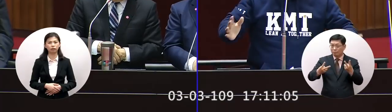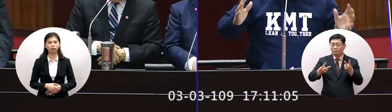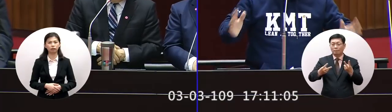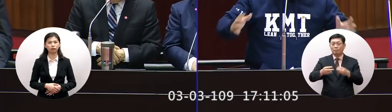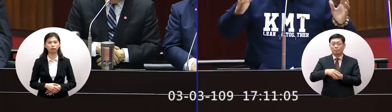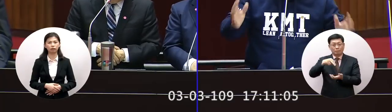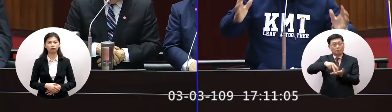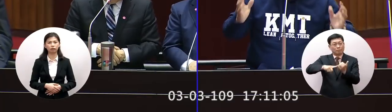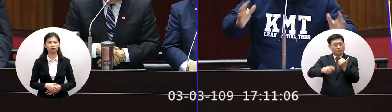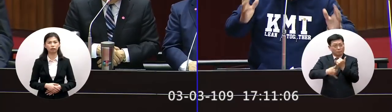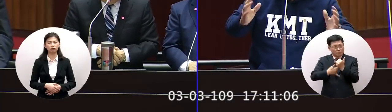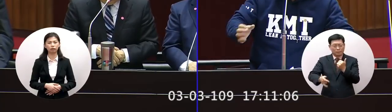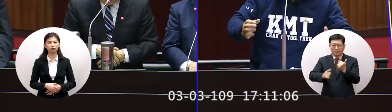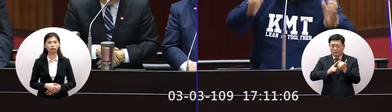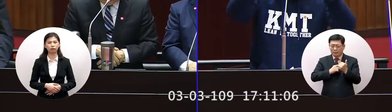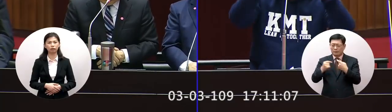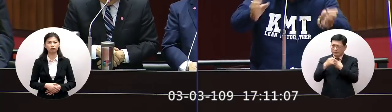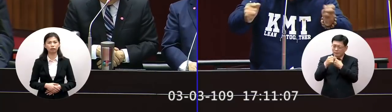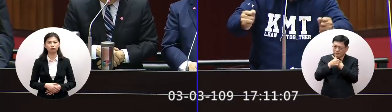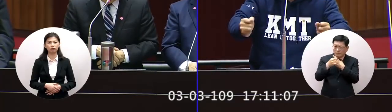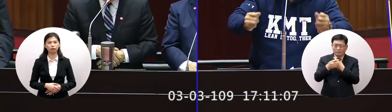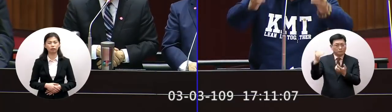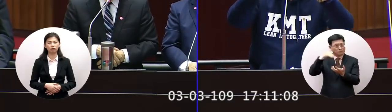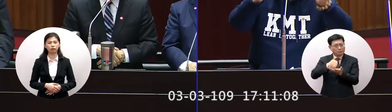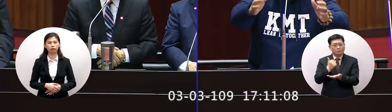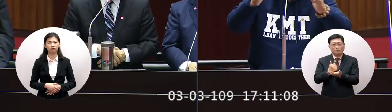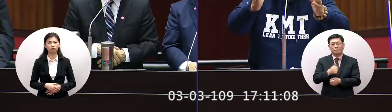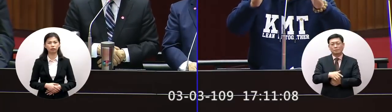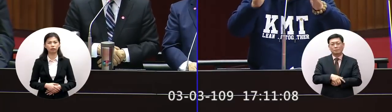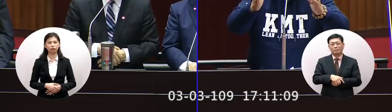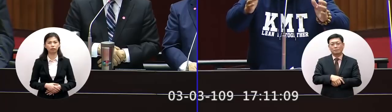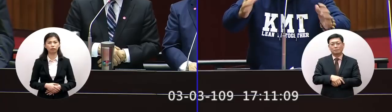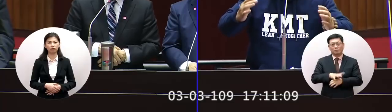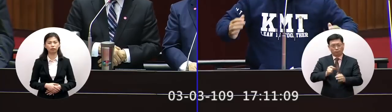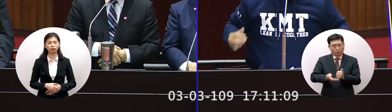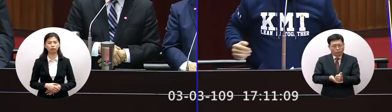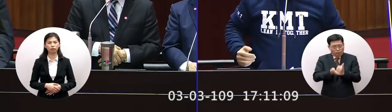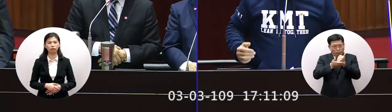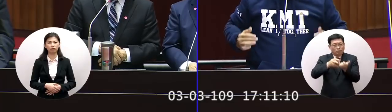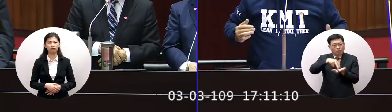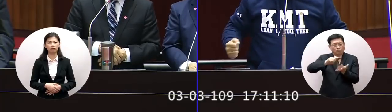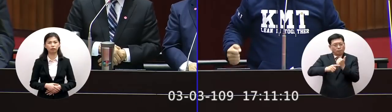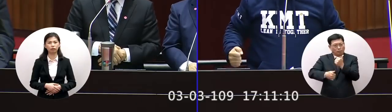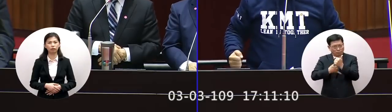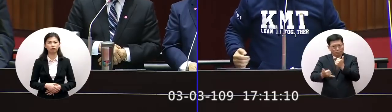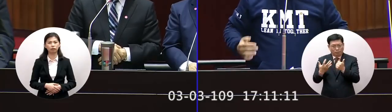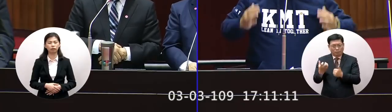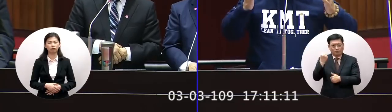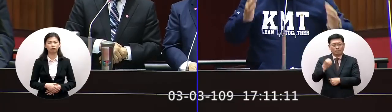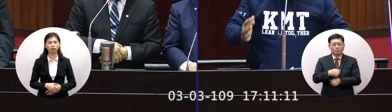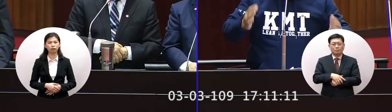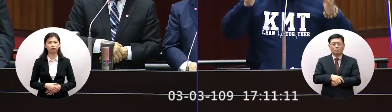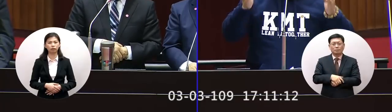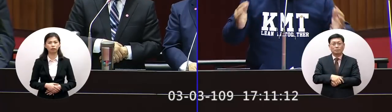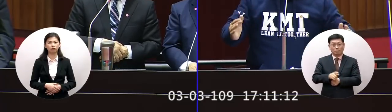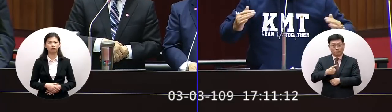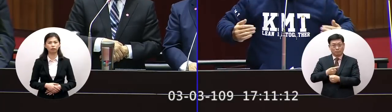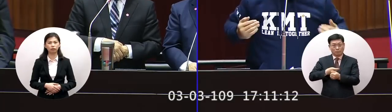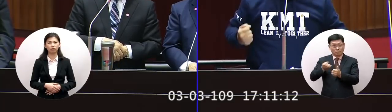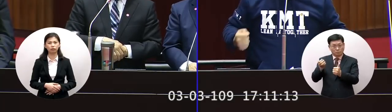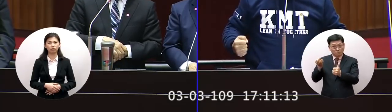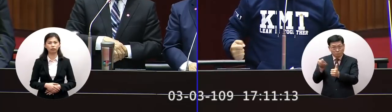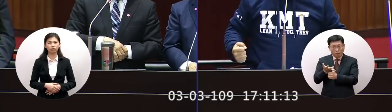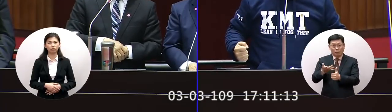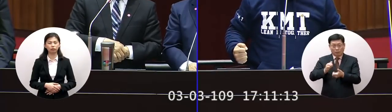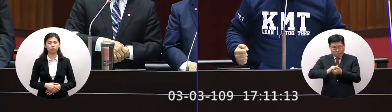是立法委员呕心沥血修出来，要尊重立委的执行权。他删减跟他